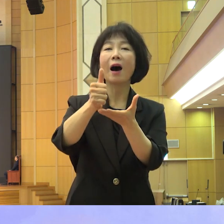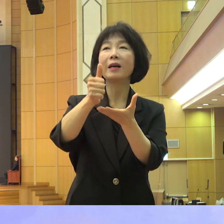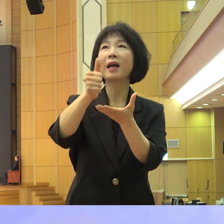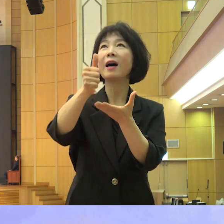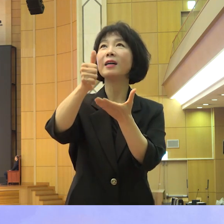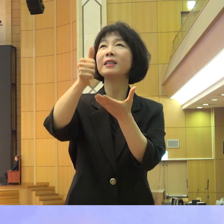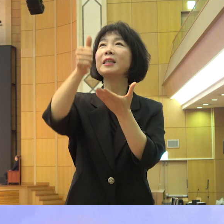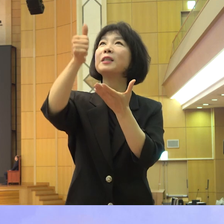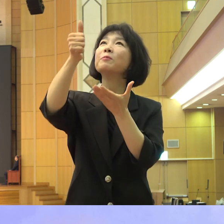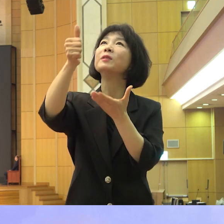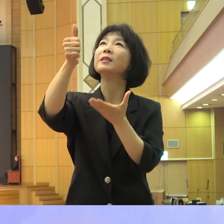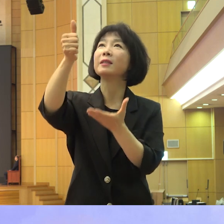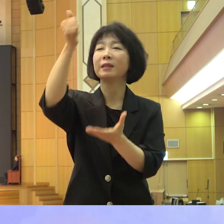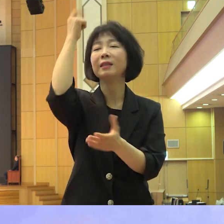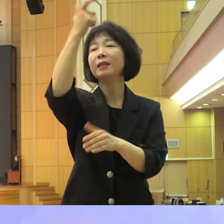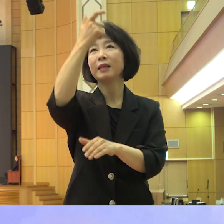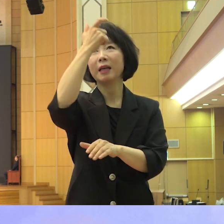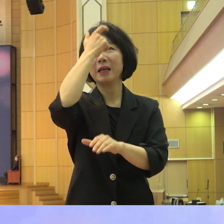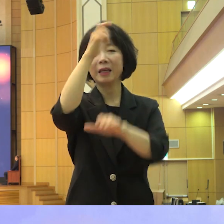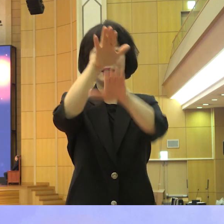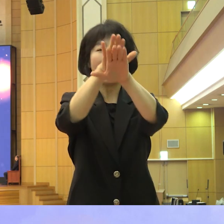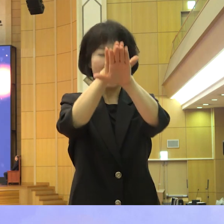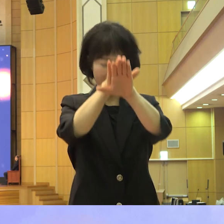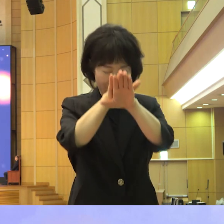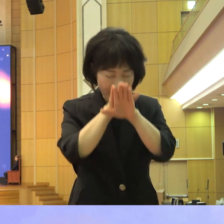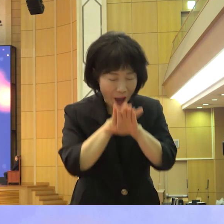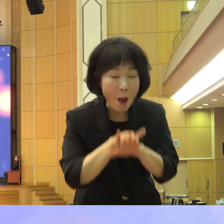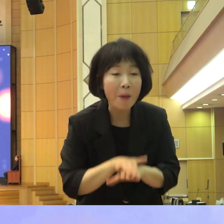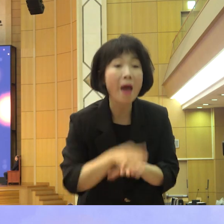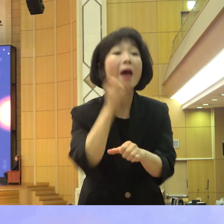나는 하나님을